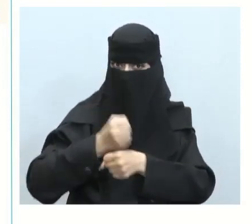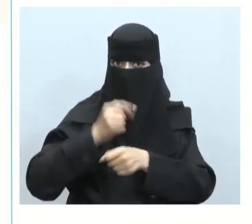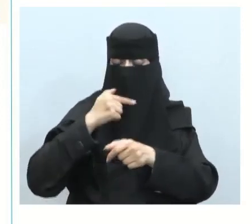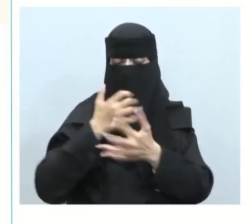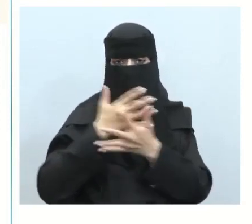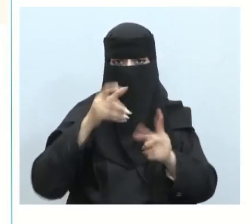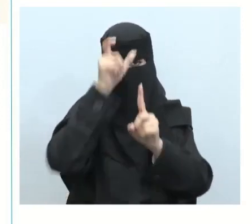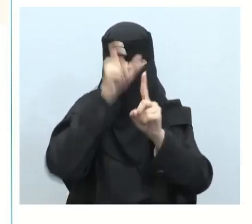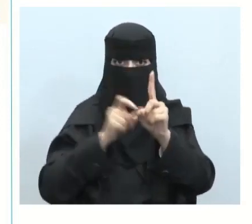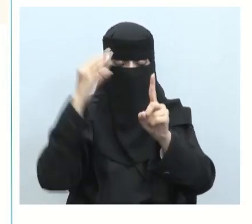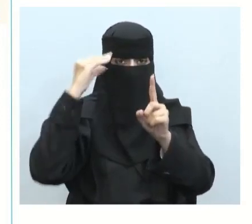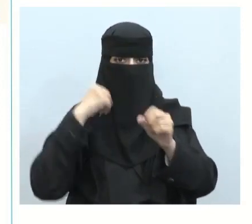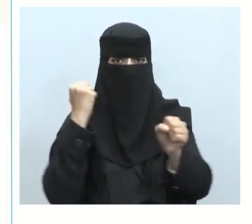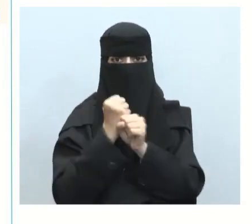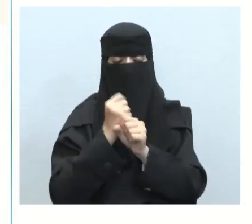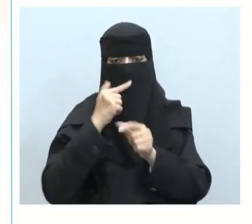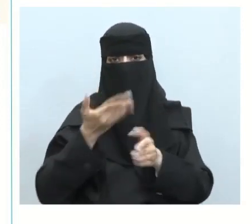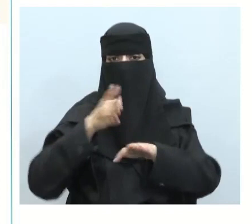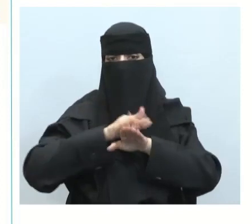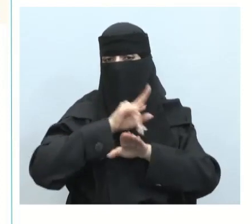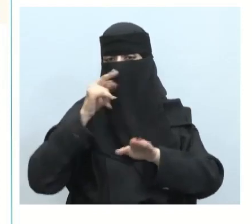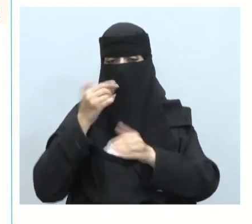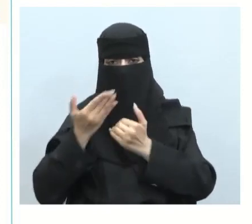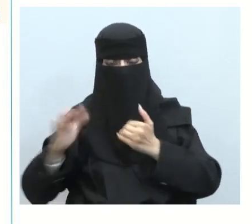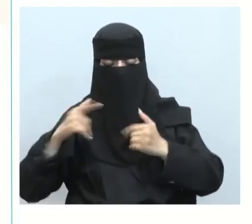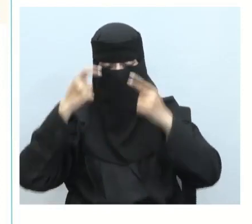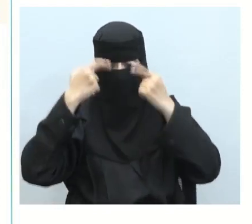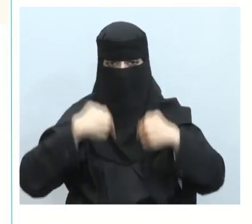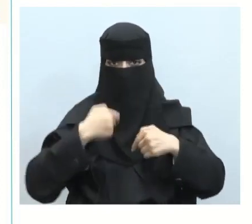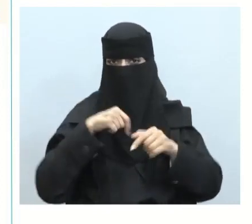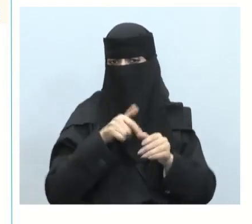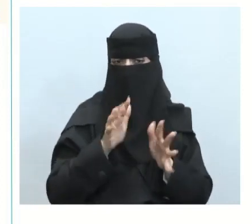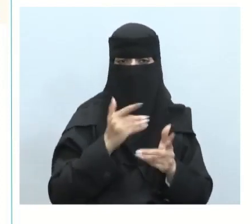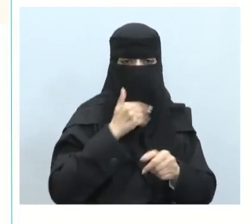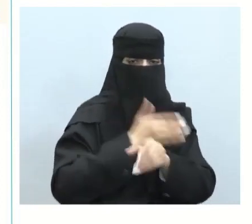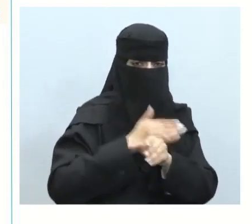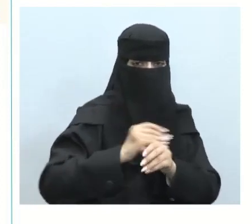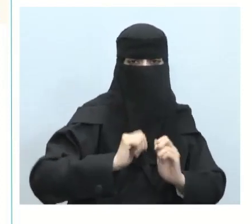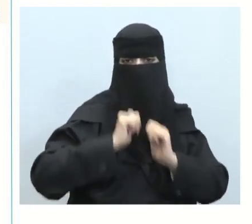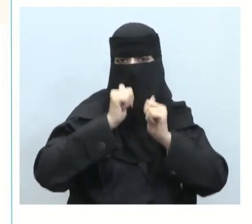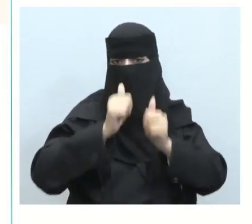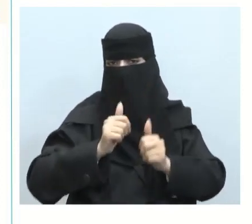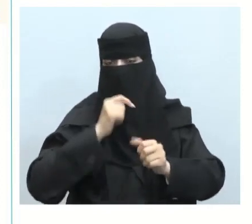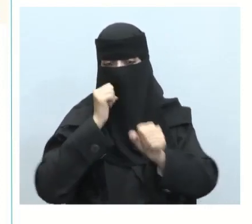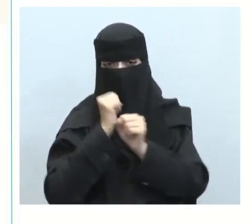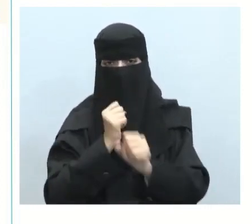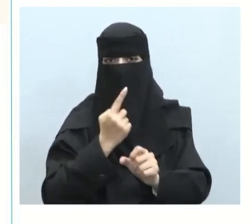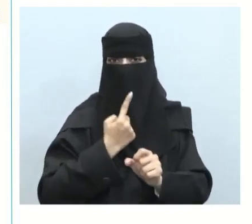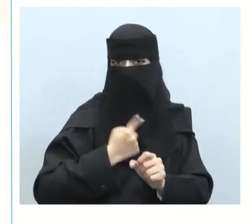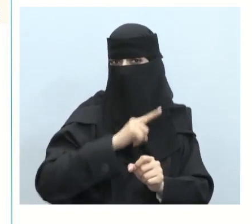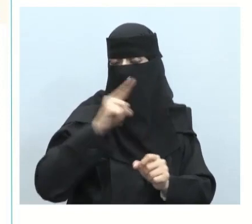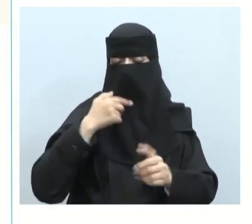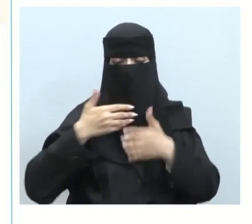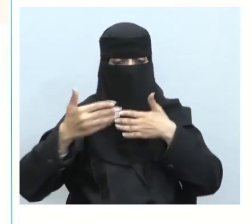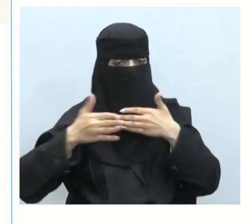العلما انها تهتم بالعمل على حساب دون الاكتراث لصحه الموظف وايضا قد ورغباته وبالتالي